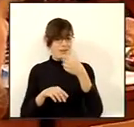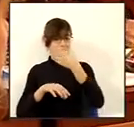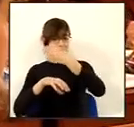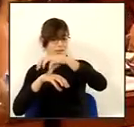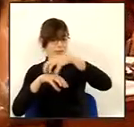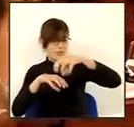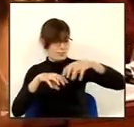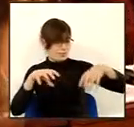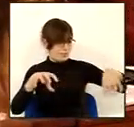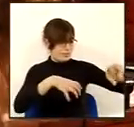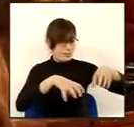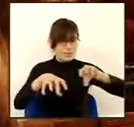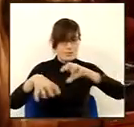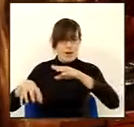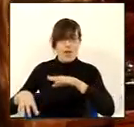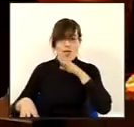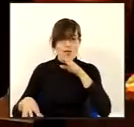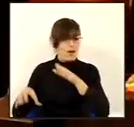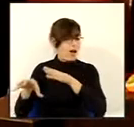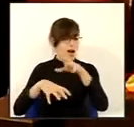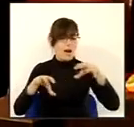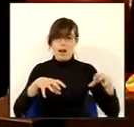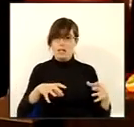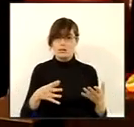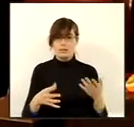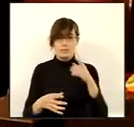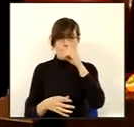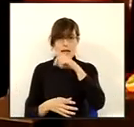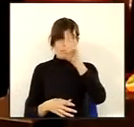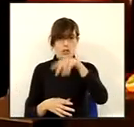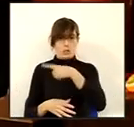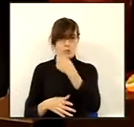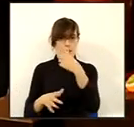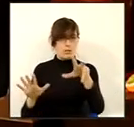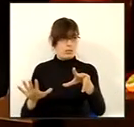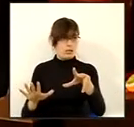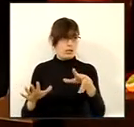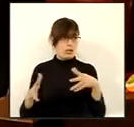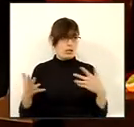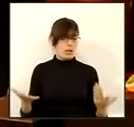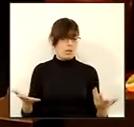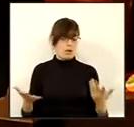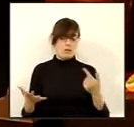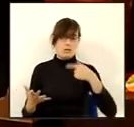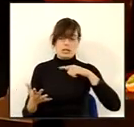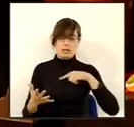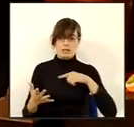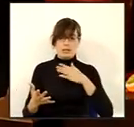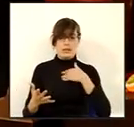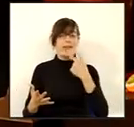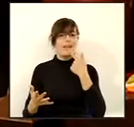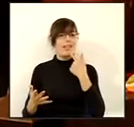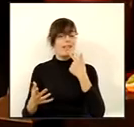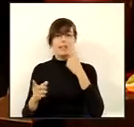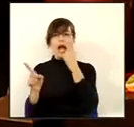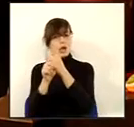govern algunes partides pressupostàries del pressupost de l'any 2018. Amb això, evidentment que no volem dir que estiguem en contra